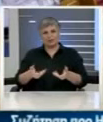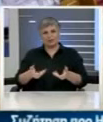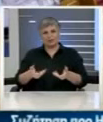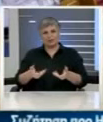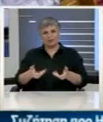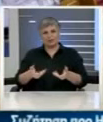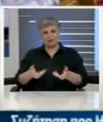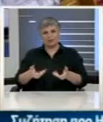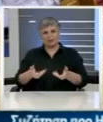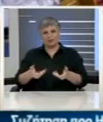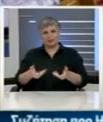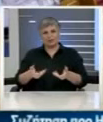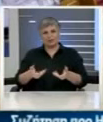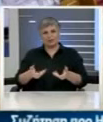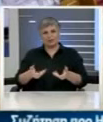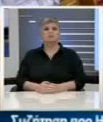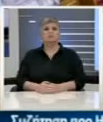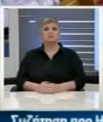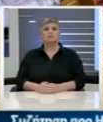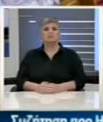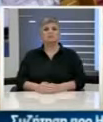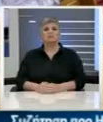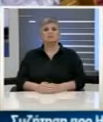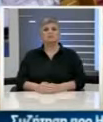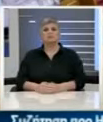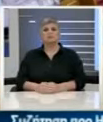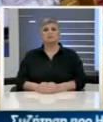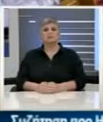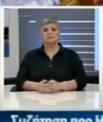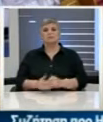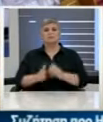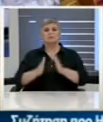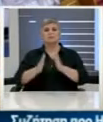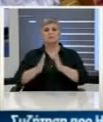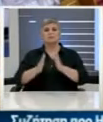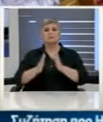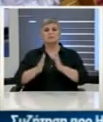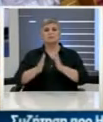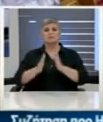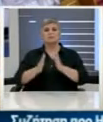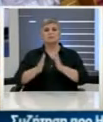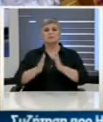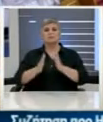ανα τα πρακτικά όλα όσα